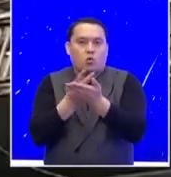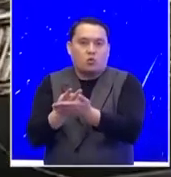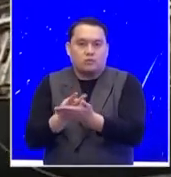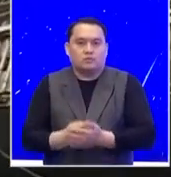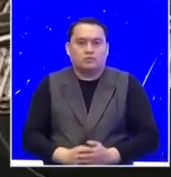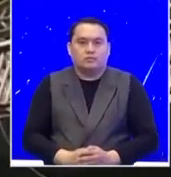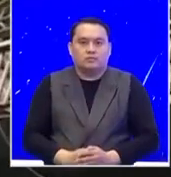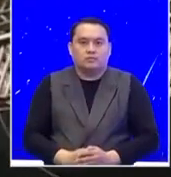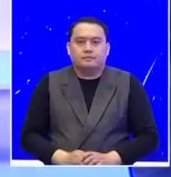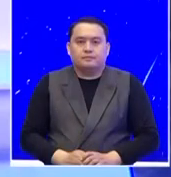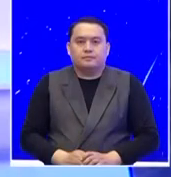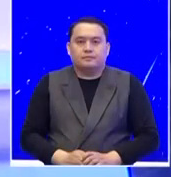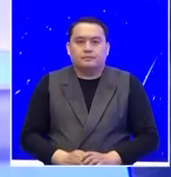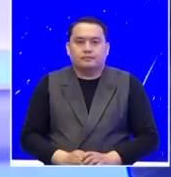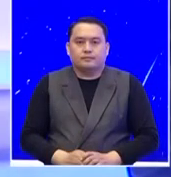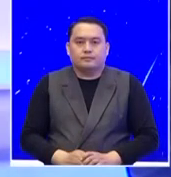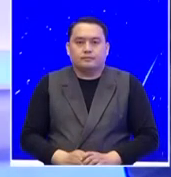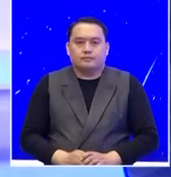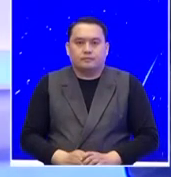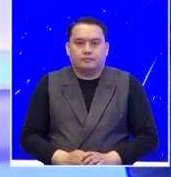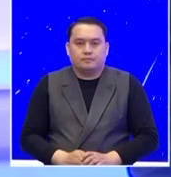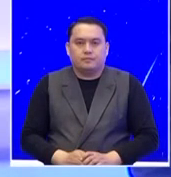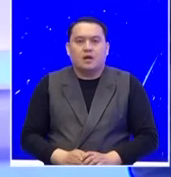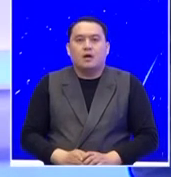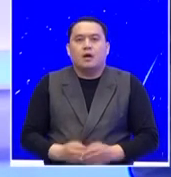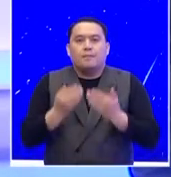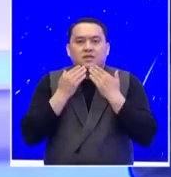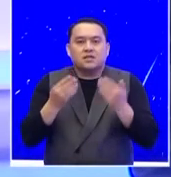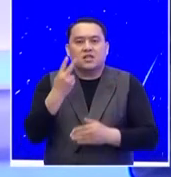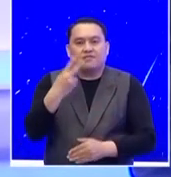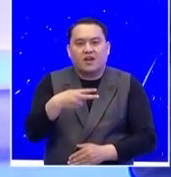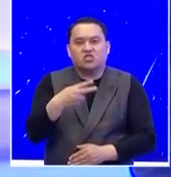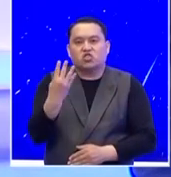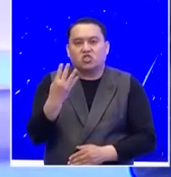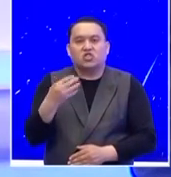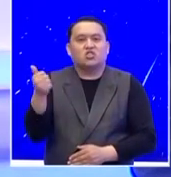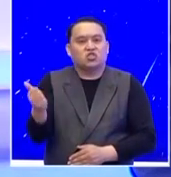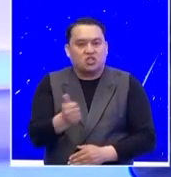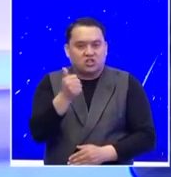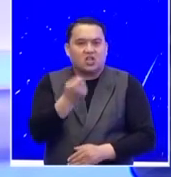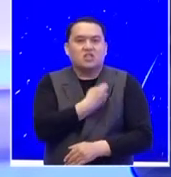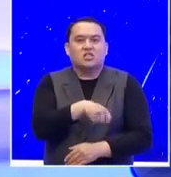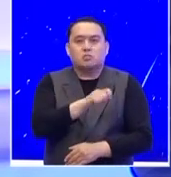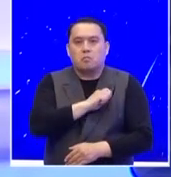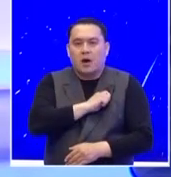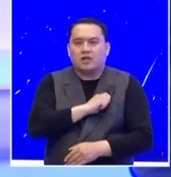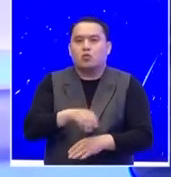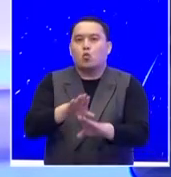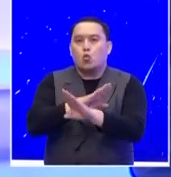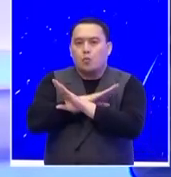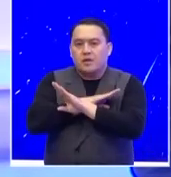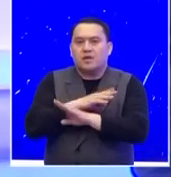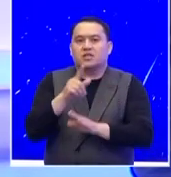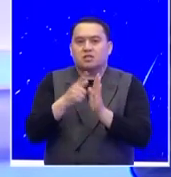Пизы. И вновь о пандемии. За последние 24 часа в Испании от COVID-19 погибли